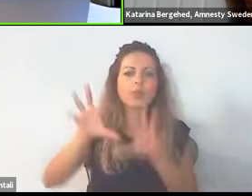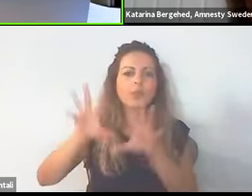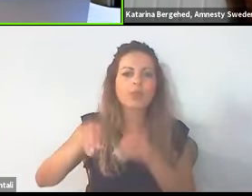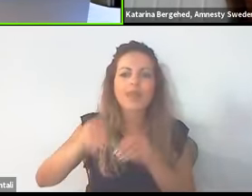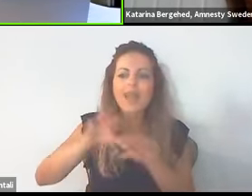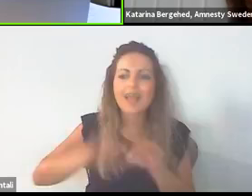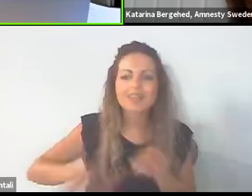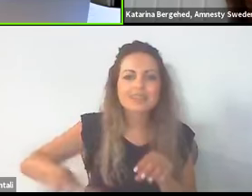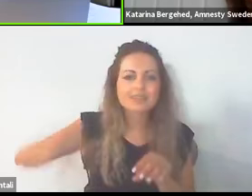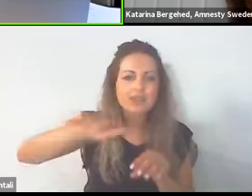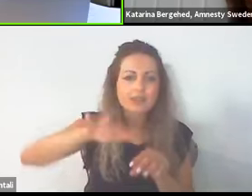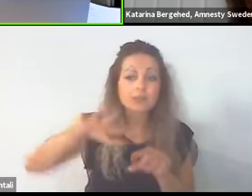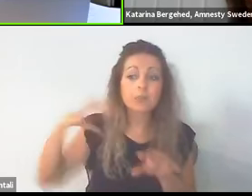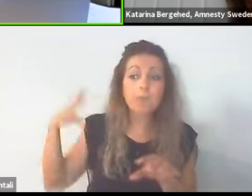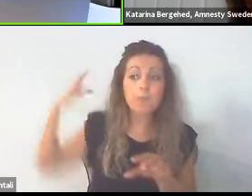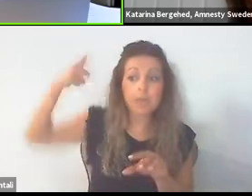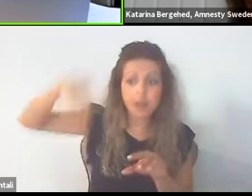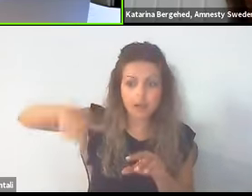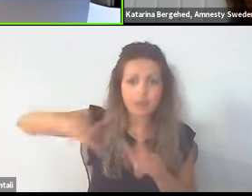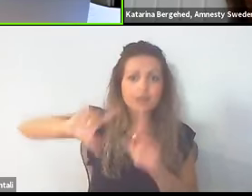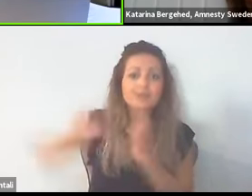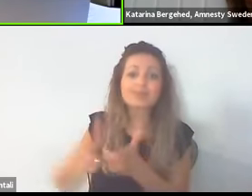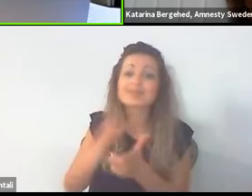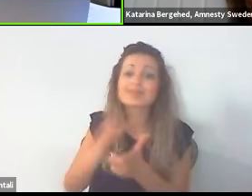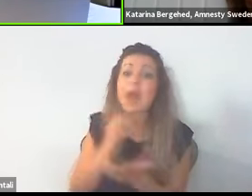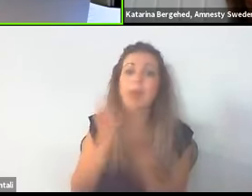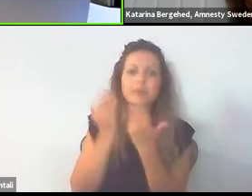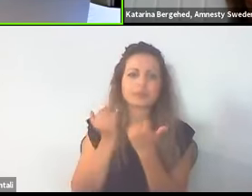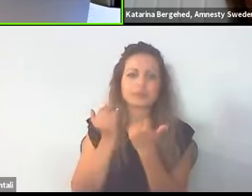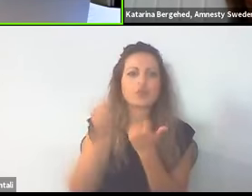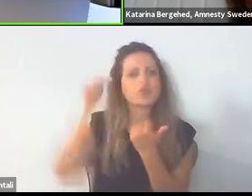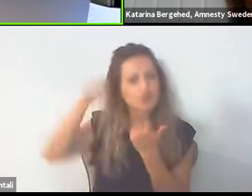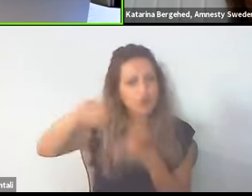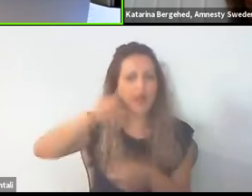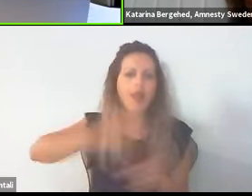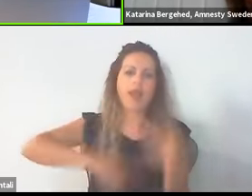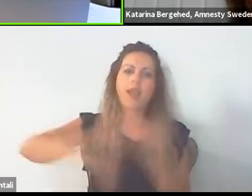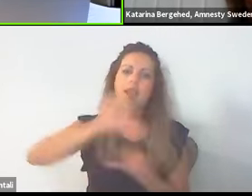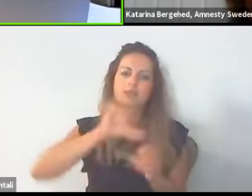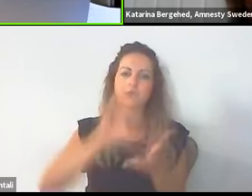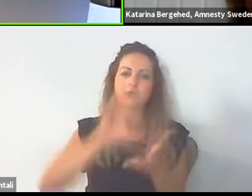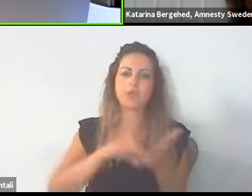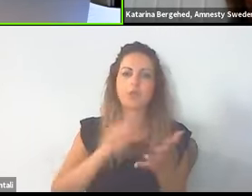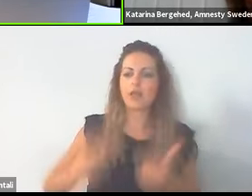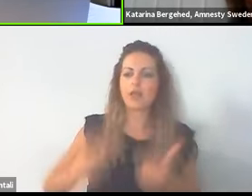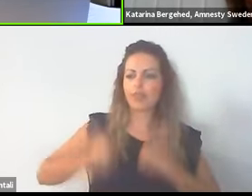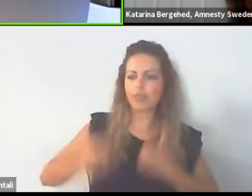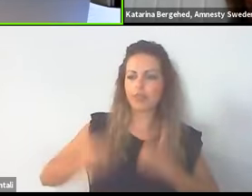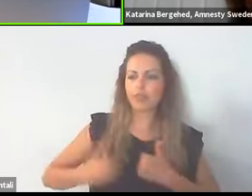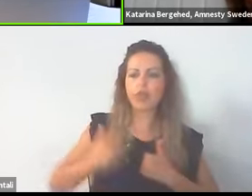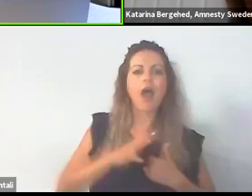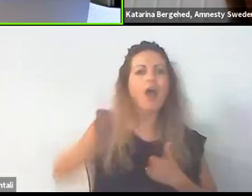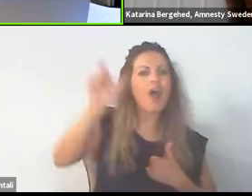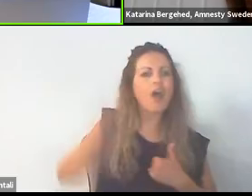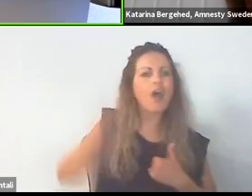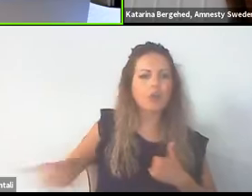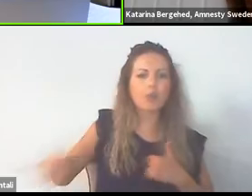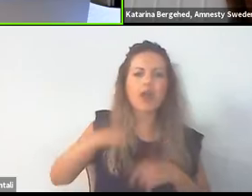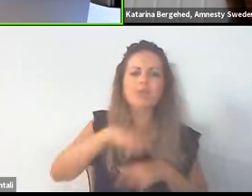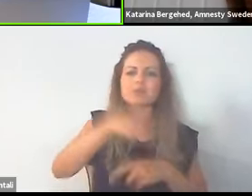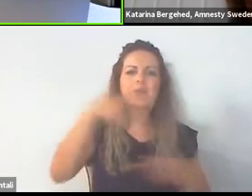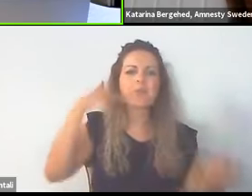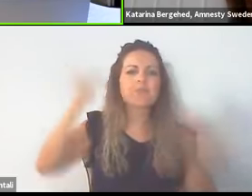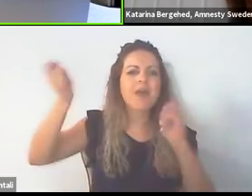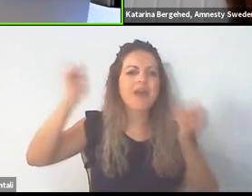σήμερα δεν θα διώκονταν. Αυτές, για παράδειγμα, μπορεί να είναι νέοι άνθρωποι οι οποίοι βρίσκονται σε ένα πάρτι και καταλήγουν